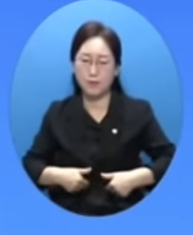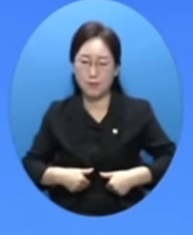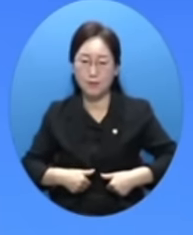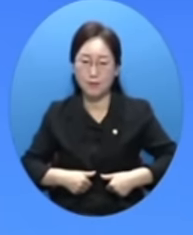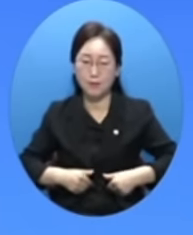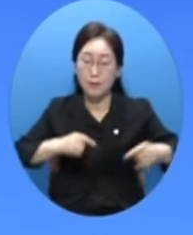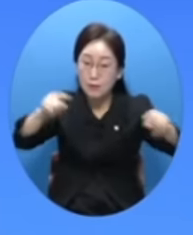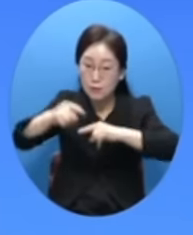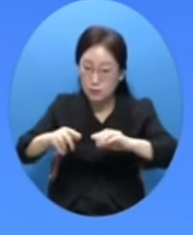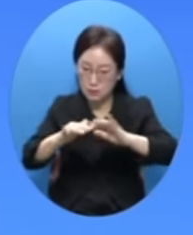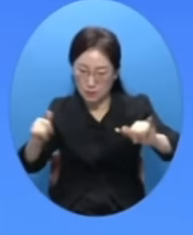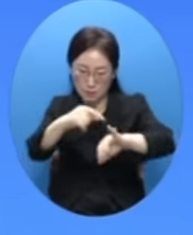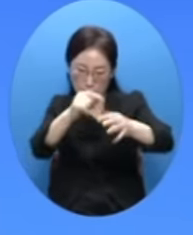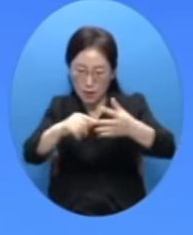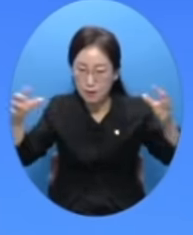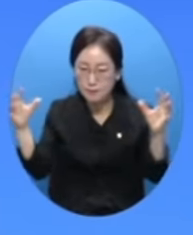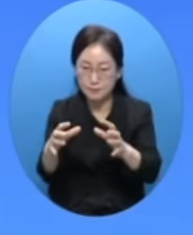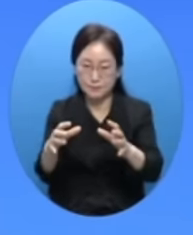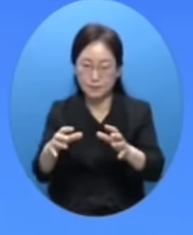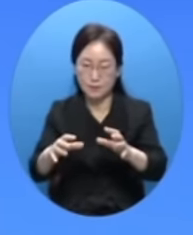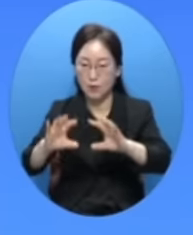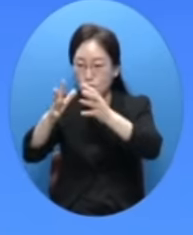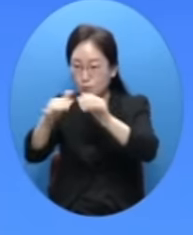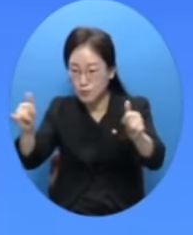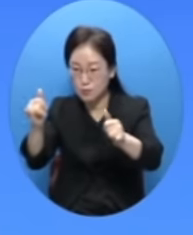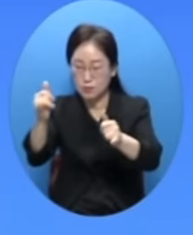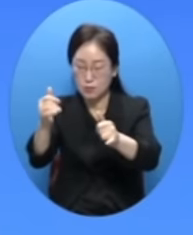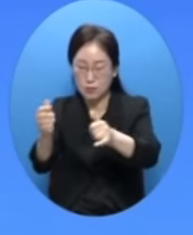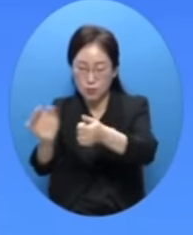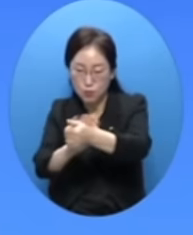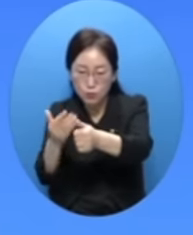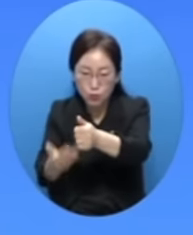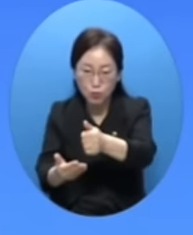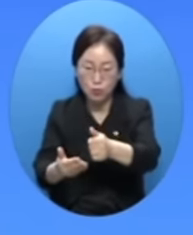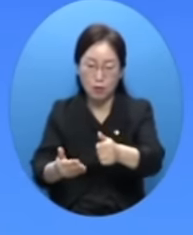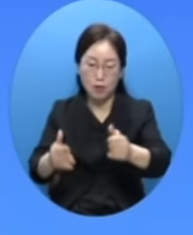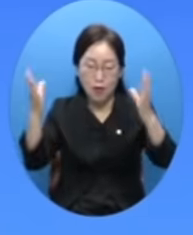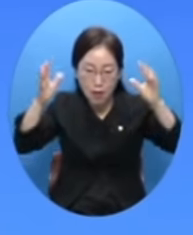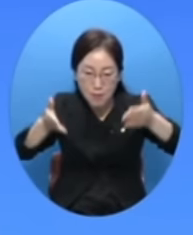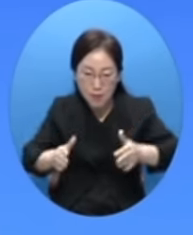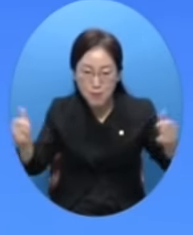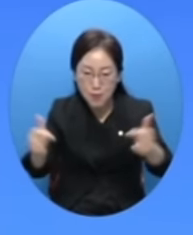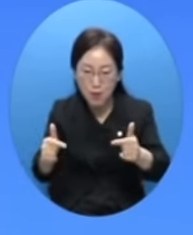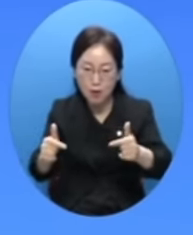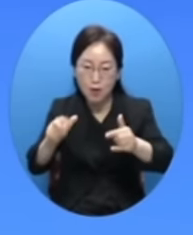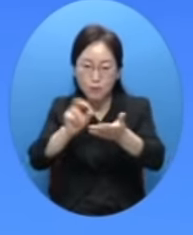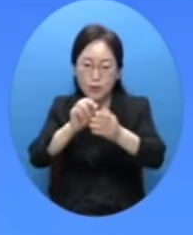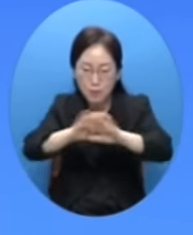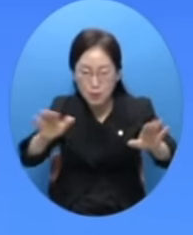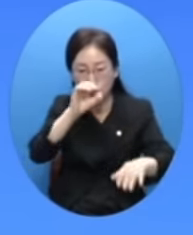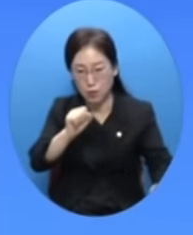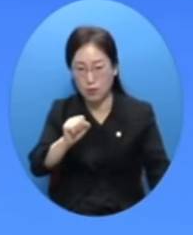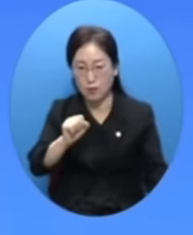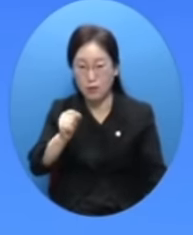정치권이 한마음 되어갖고 민생을 살리고 절사 문제를 극복해야 되는데 끝이 보이지 않는 정쟁